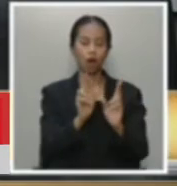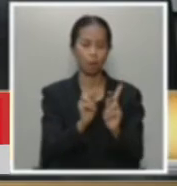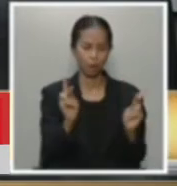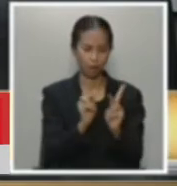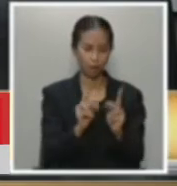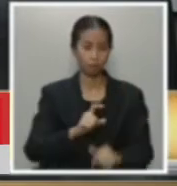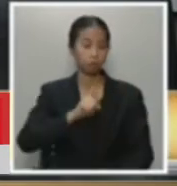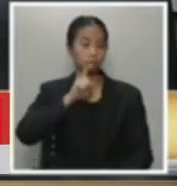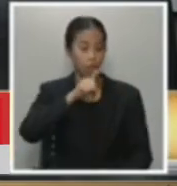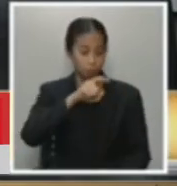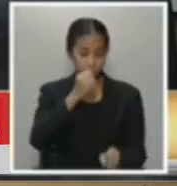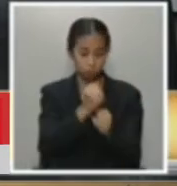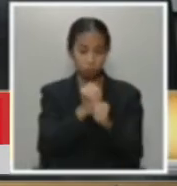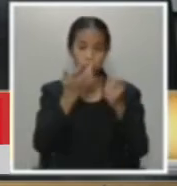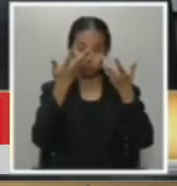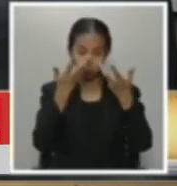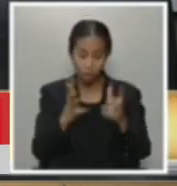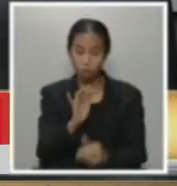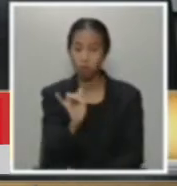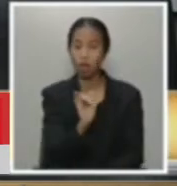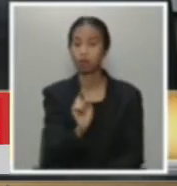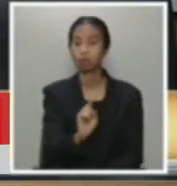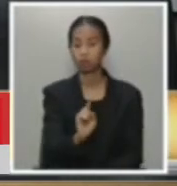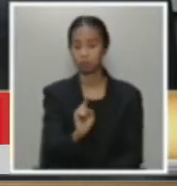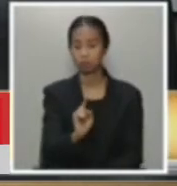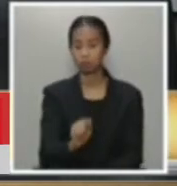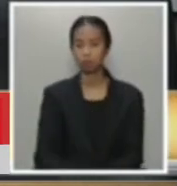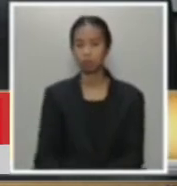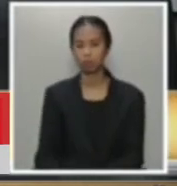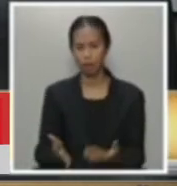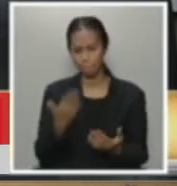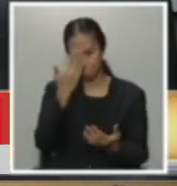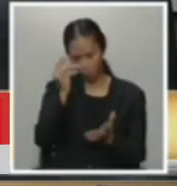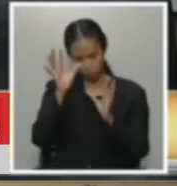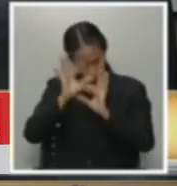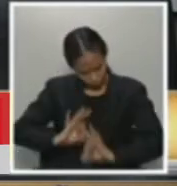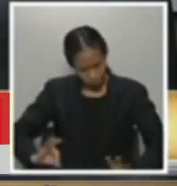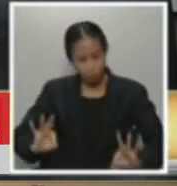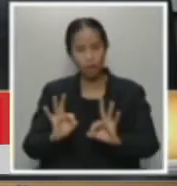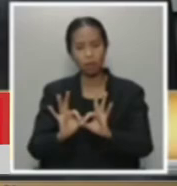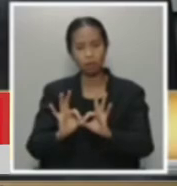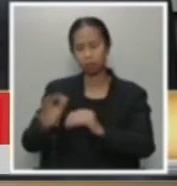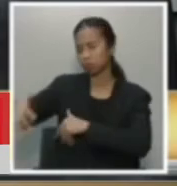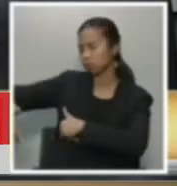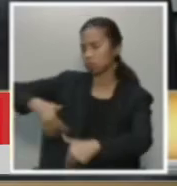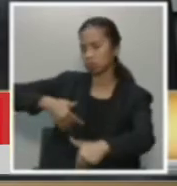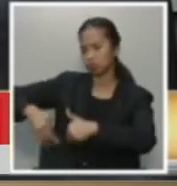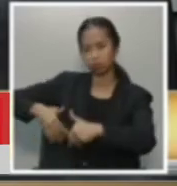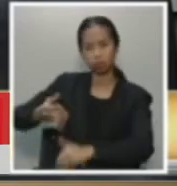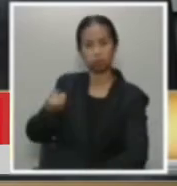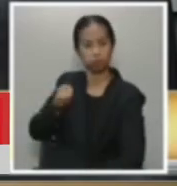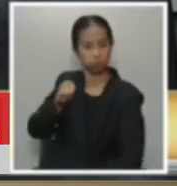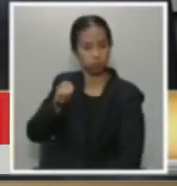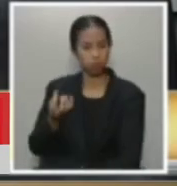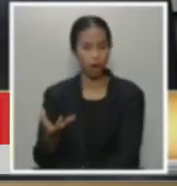ำหรือยังเรื่องนี้ทำกันหรือยังเรื่องนี้เรื่องใหญ่เพราะพี่น้องประชาชนจำนวนมากเ